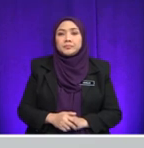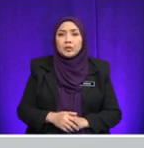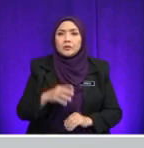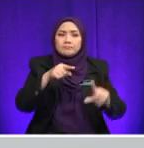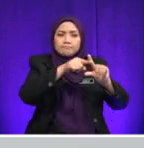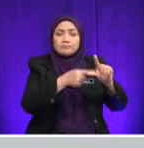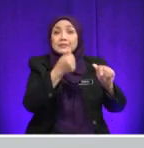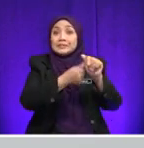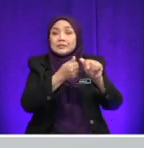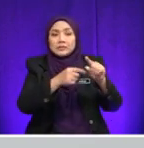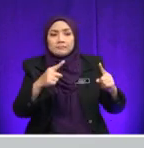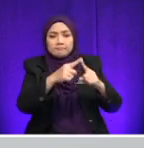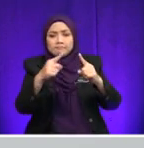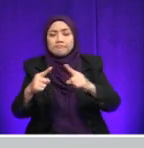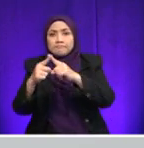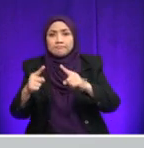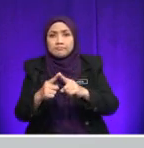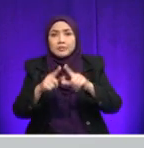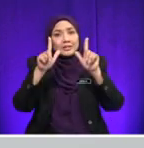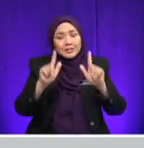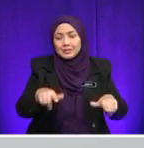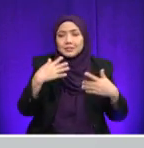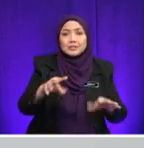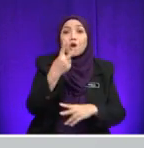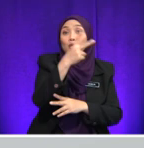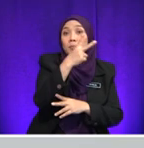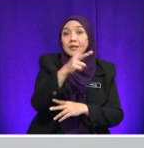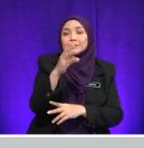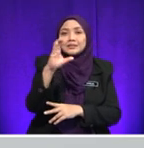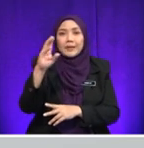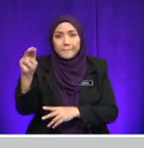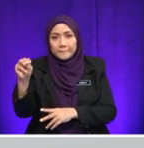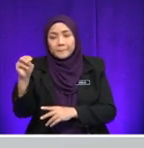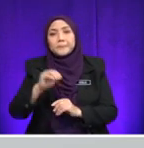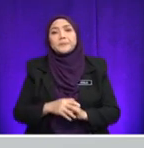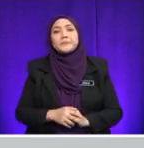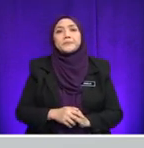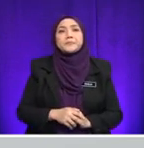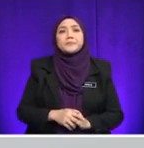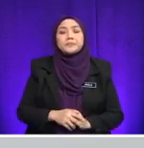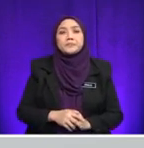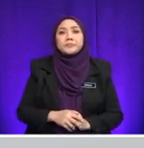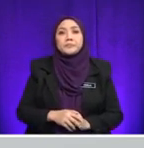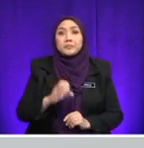dan Sisi AB 12 cm PC 15 cm